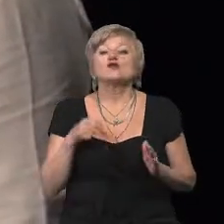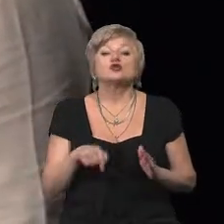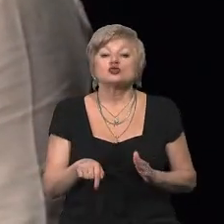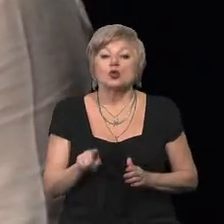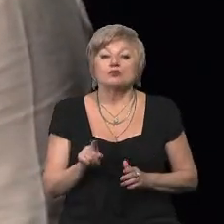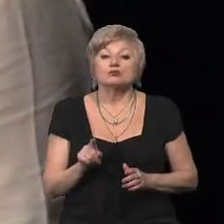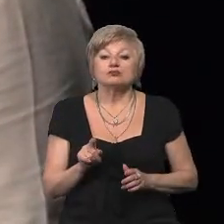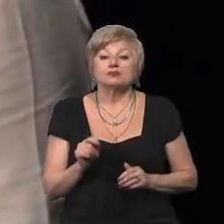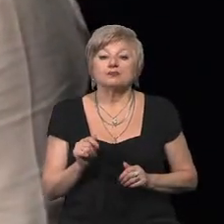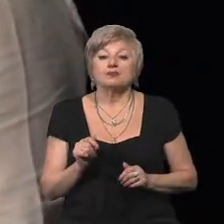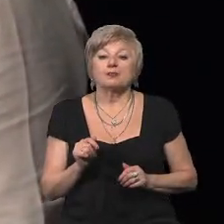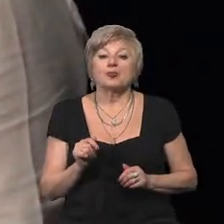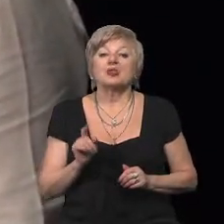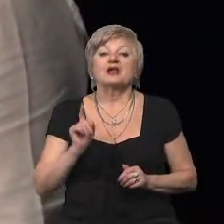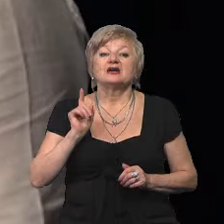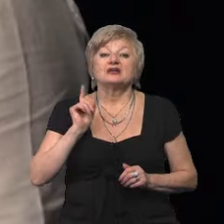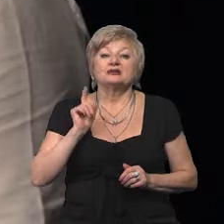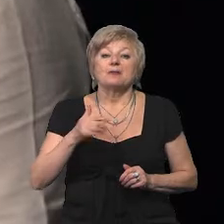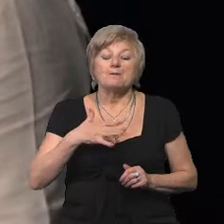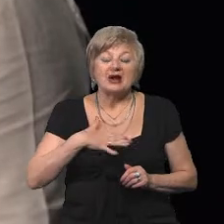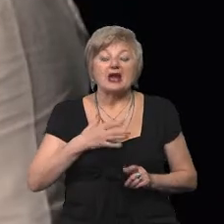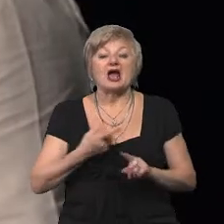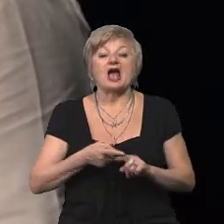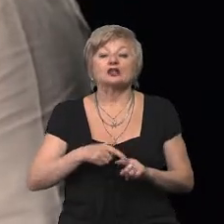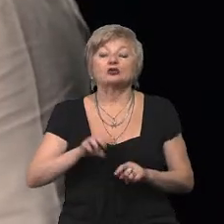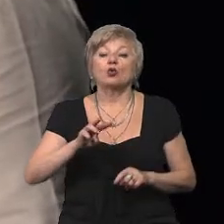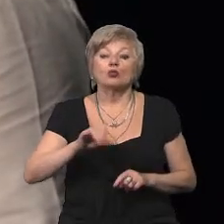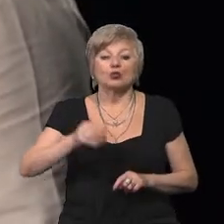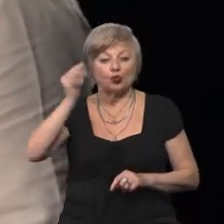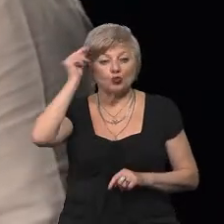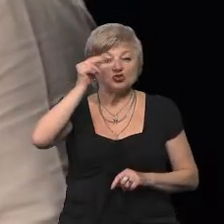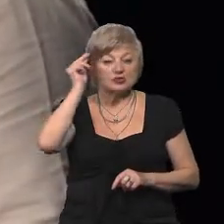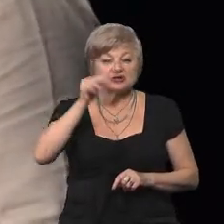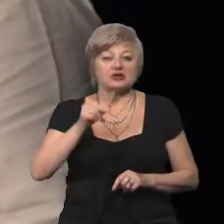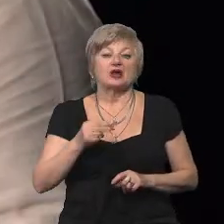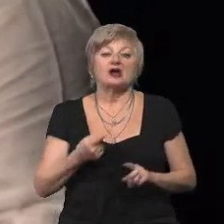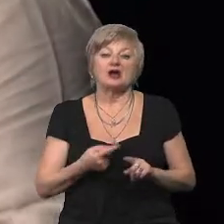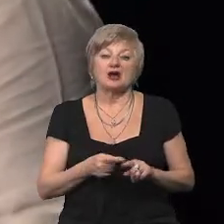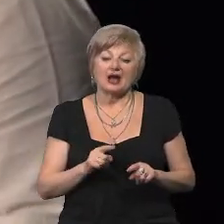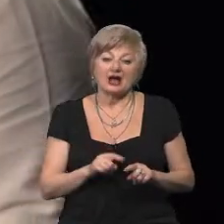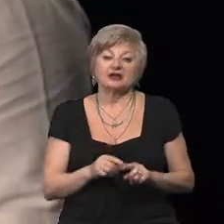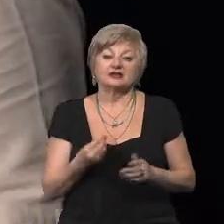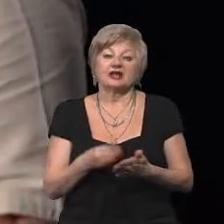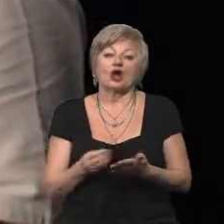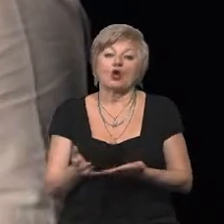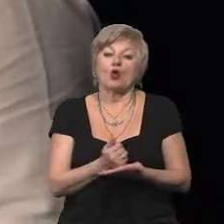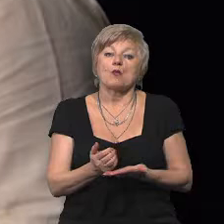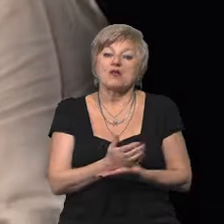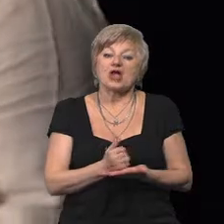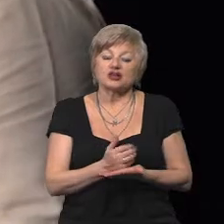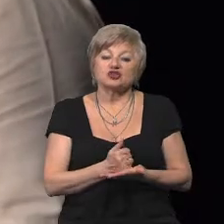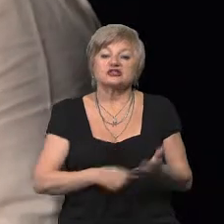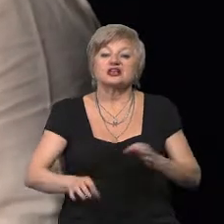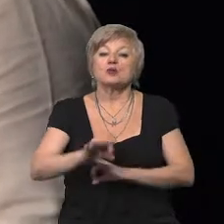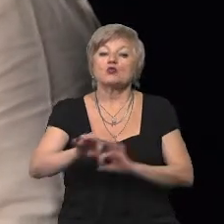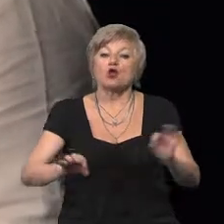что даже в этом мы учимся. То есть коммерческая разработка, называется коммерческий проект